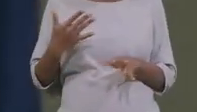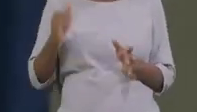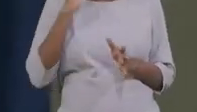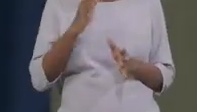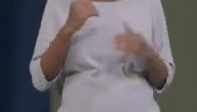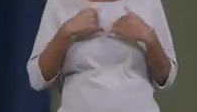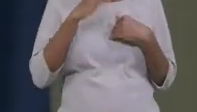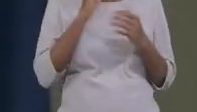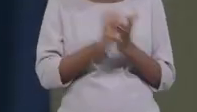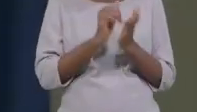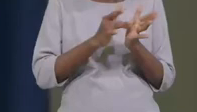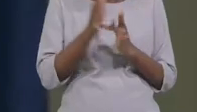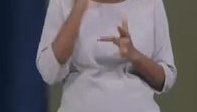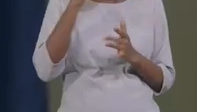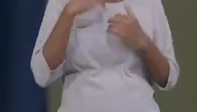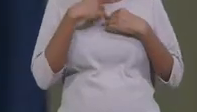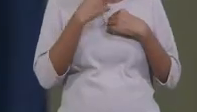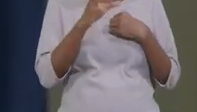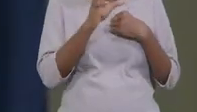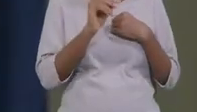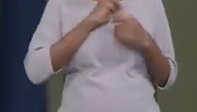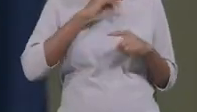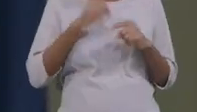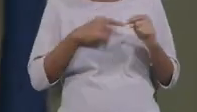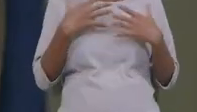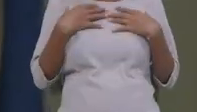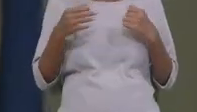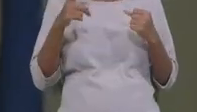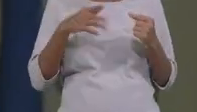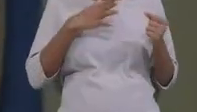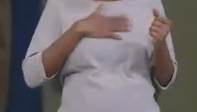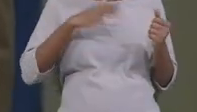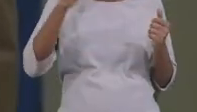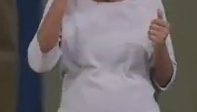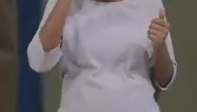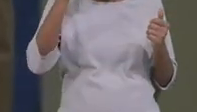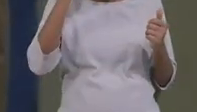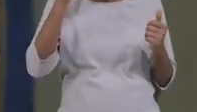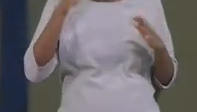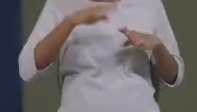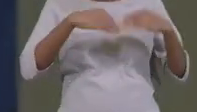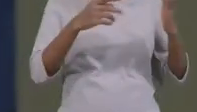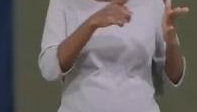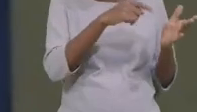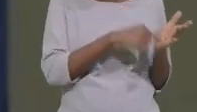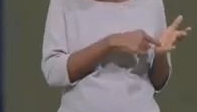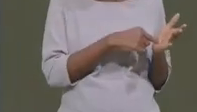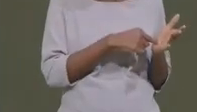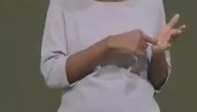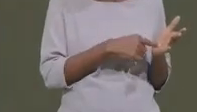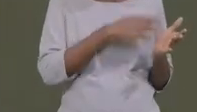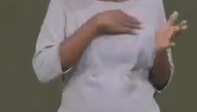serait, Jésus devrait dire, non, je ne peux pas te guérir. Mon Père t'a donné